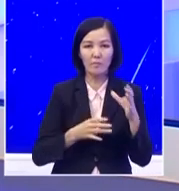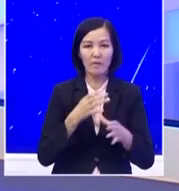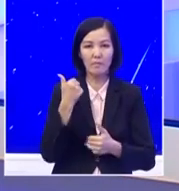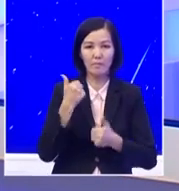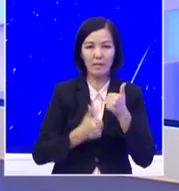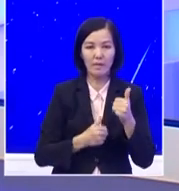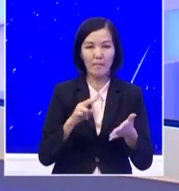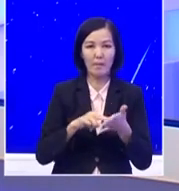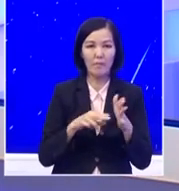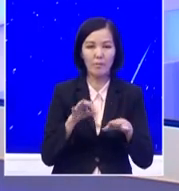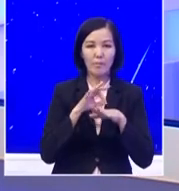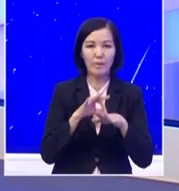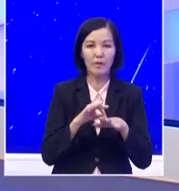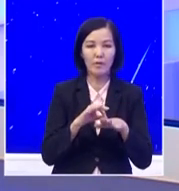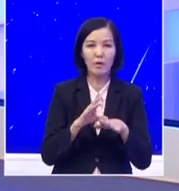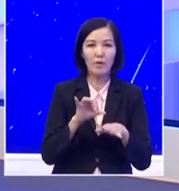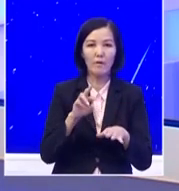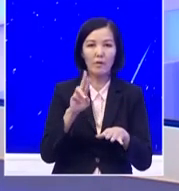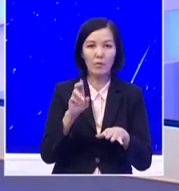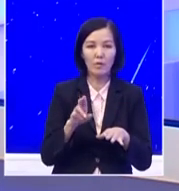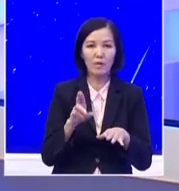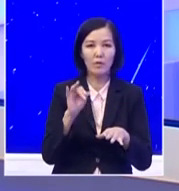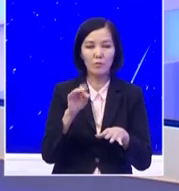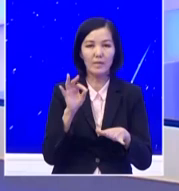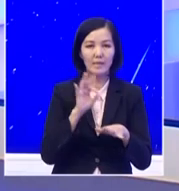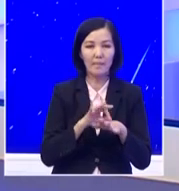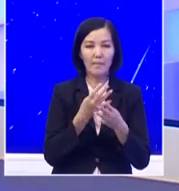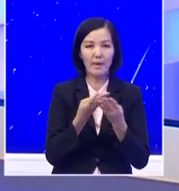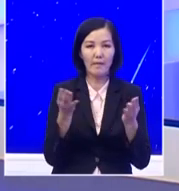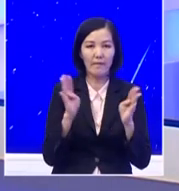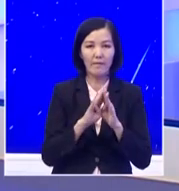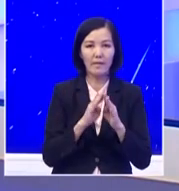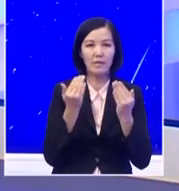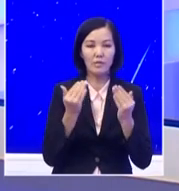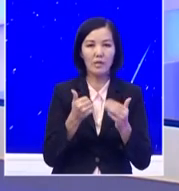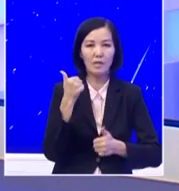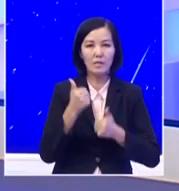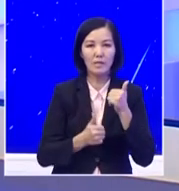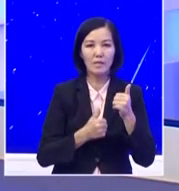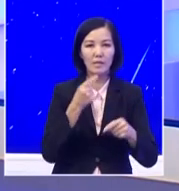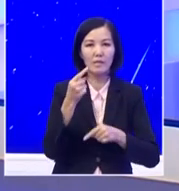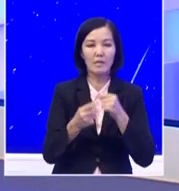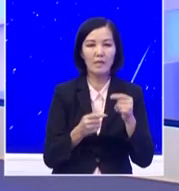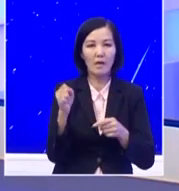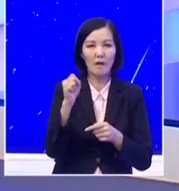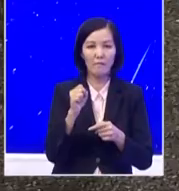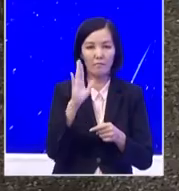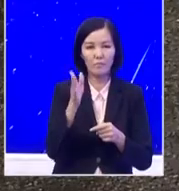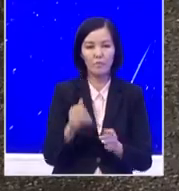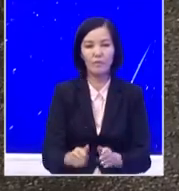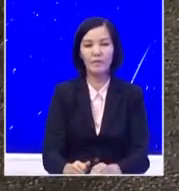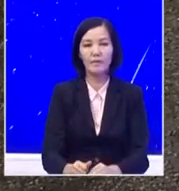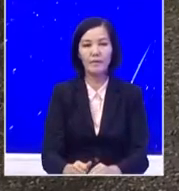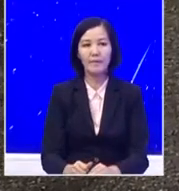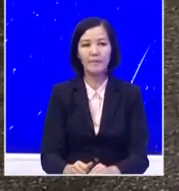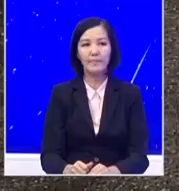По плану оно должно было пройти в июле, но из-за пандемии коронавирусной инфекции чемпионат перенесли на август.